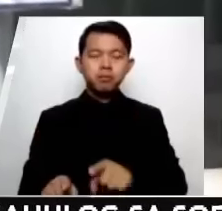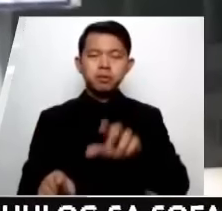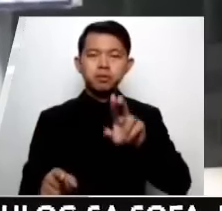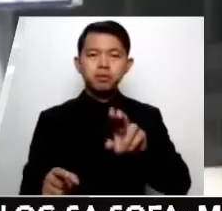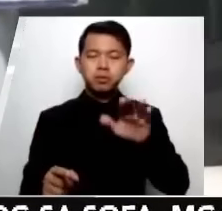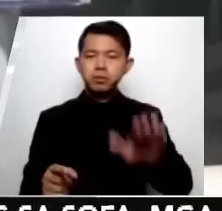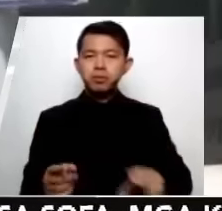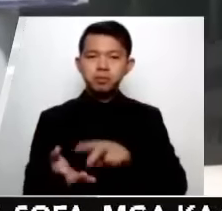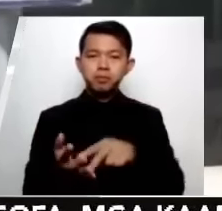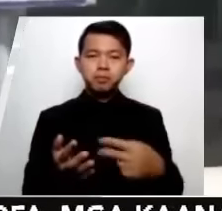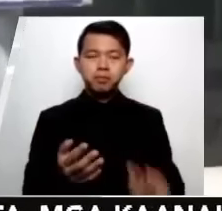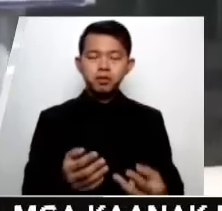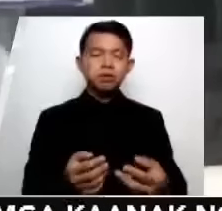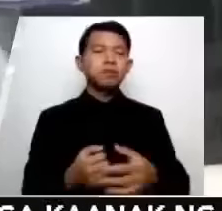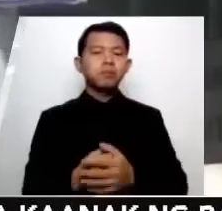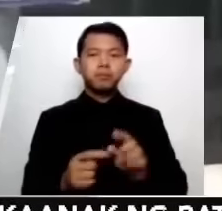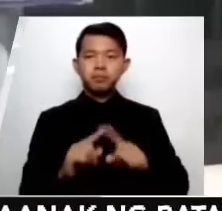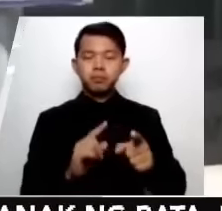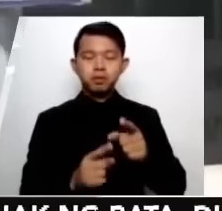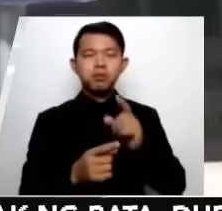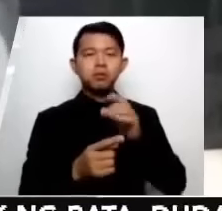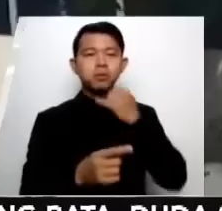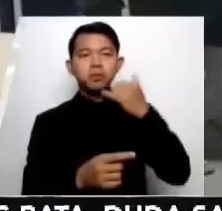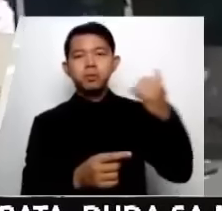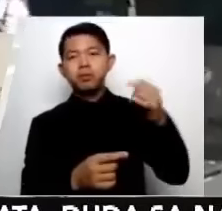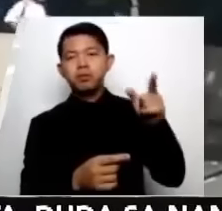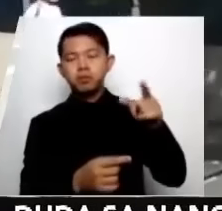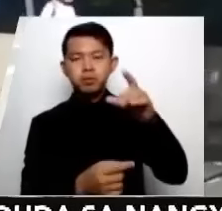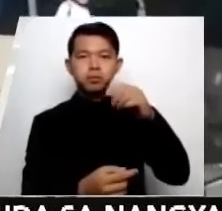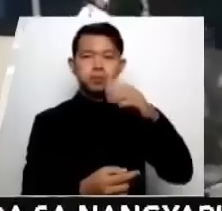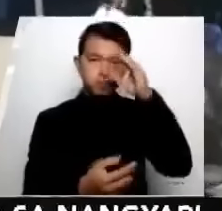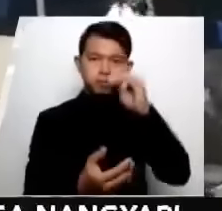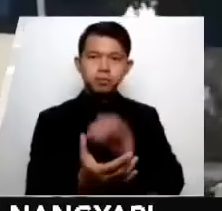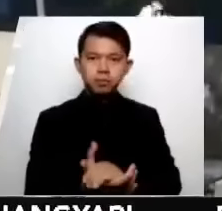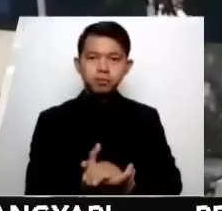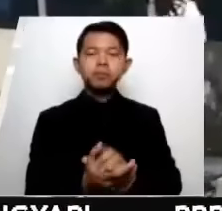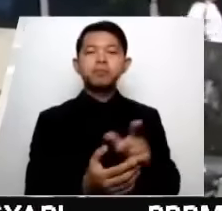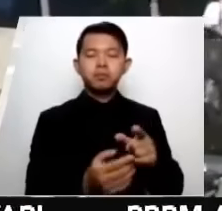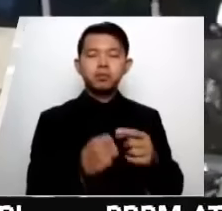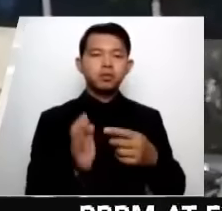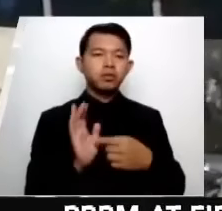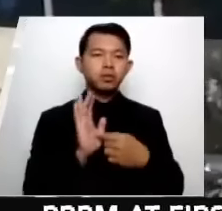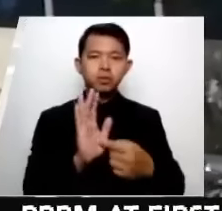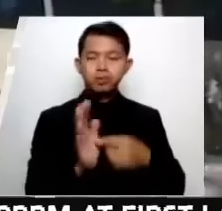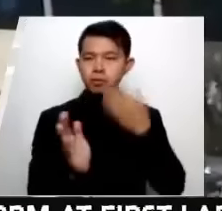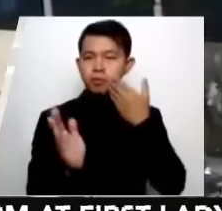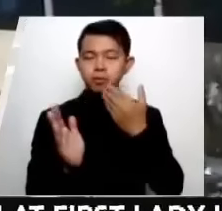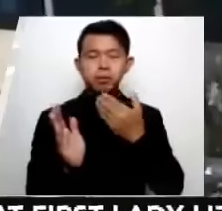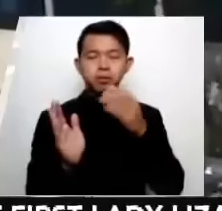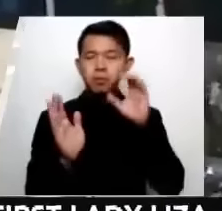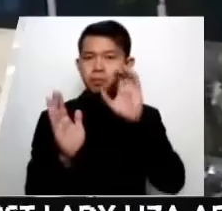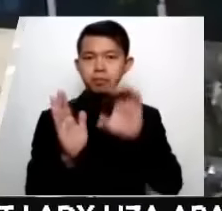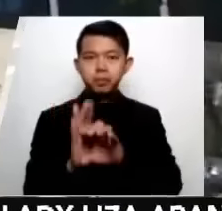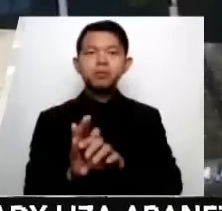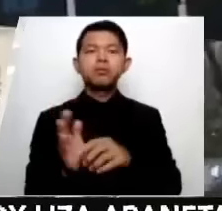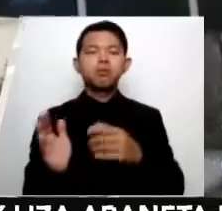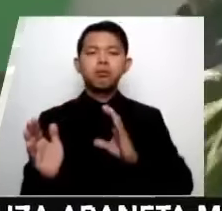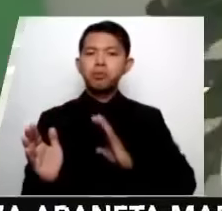para sabihin ang nangyari. Nag-send daw ito ng picture na okay na ang bata, bandang 10:30 ng umaga. Pero